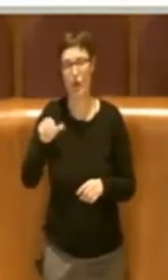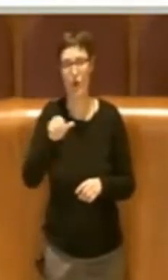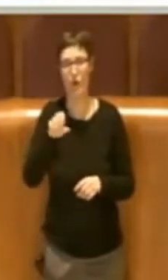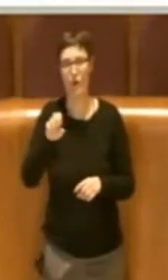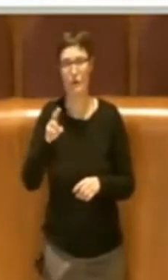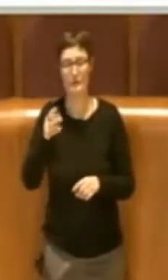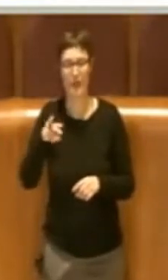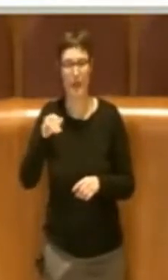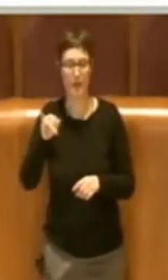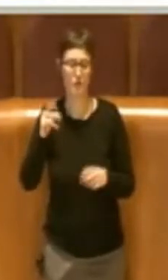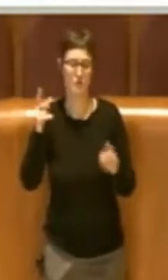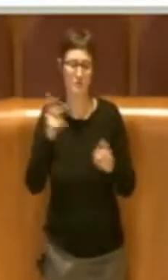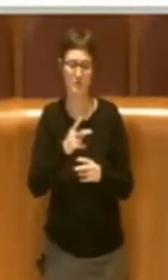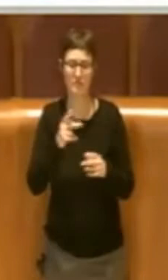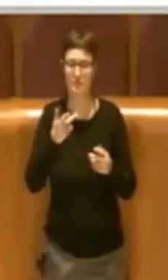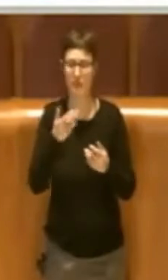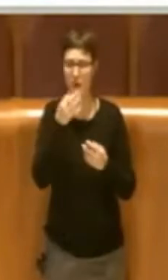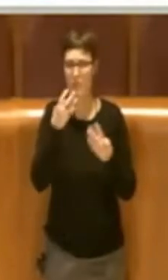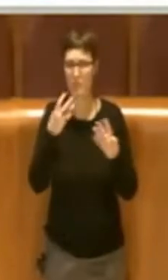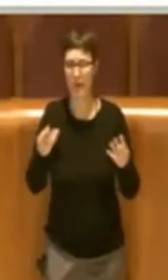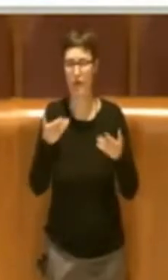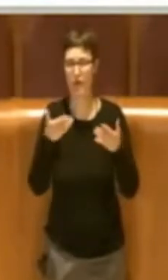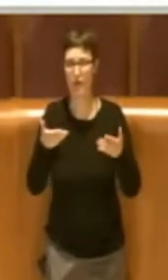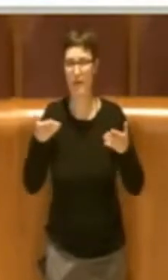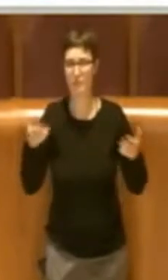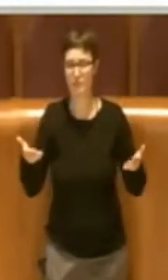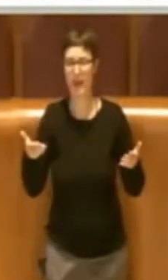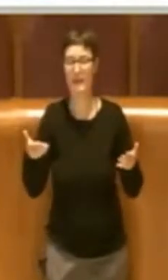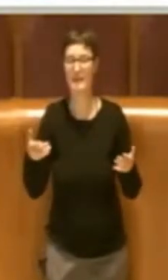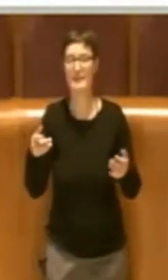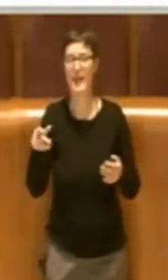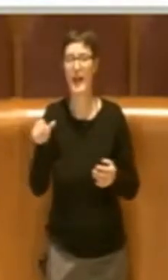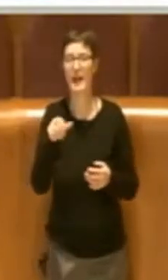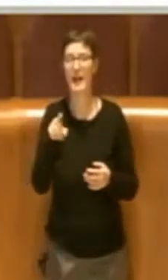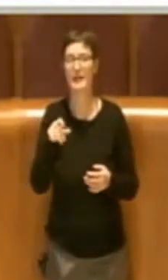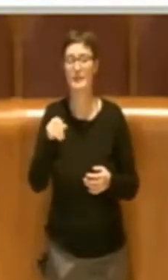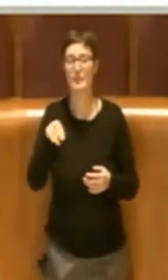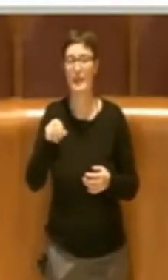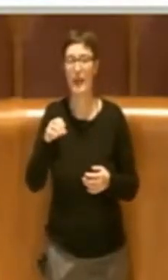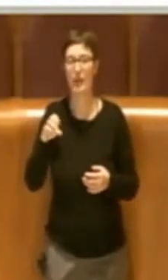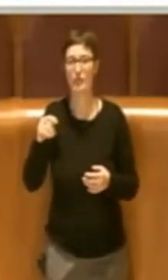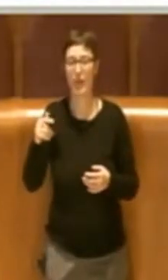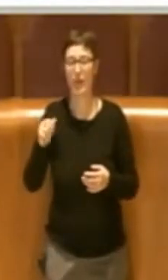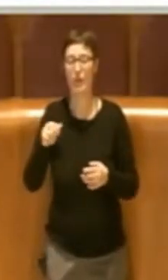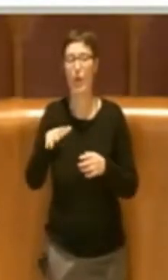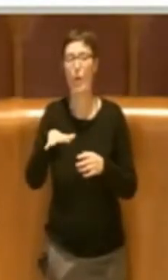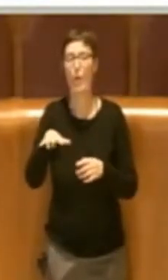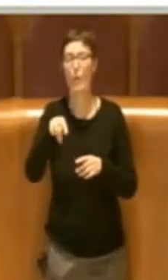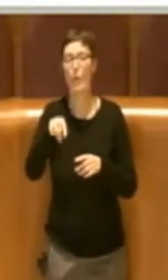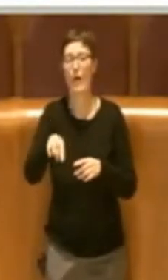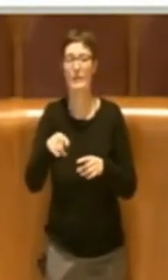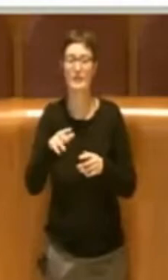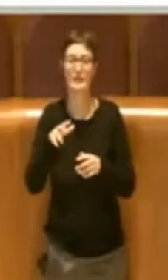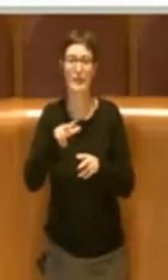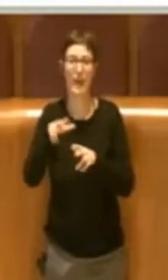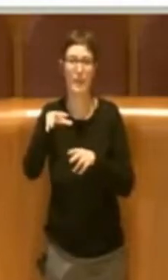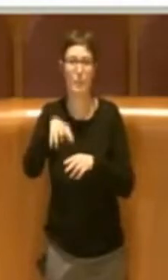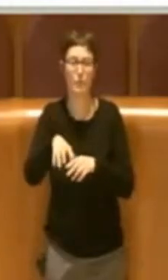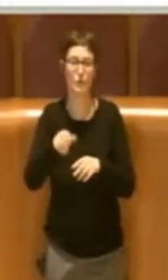Spinaceto, che è un quartiere del Municipio 9. Ebbene, questo parco campagna è